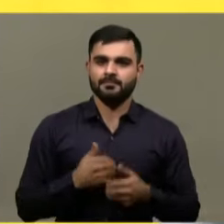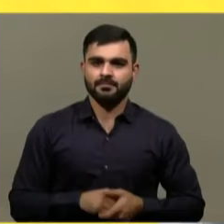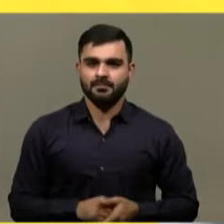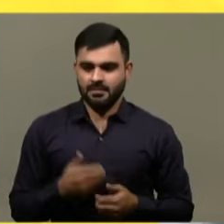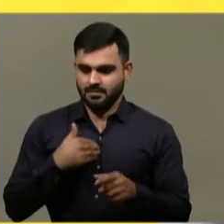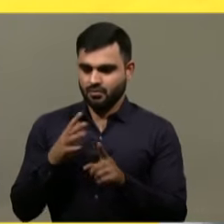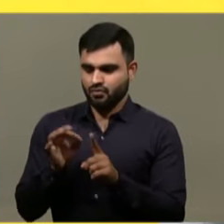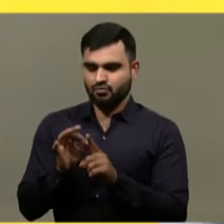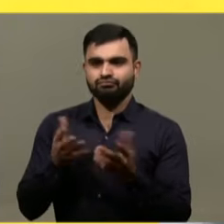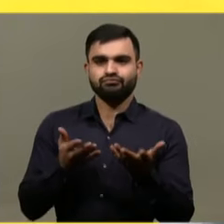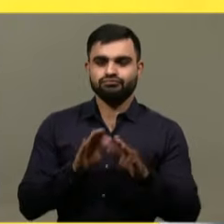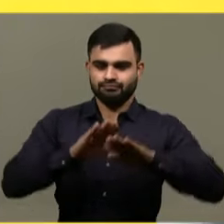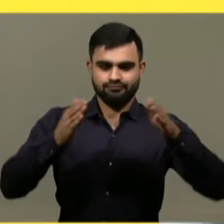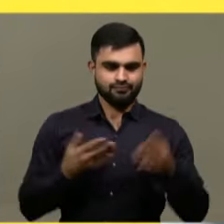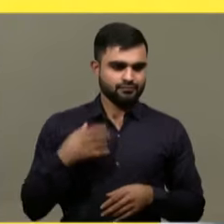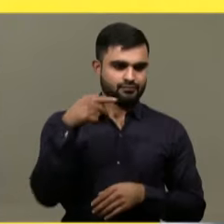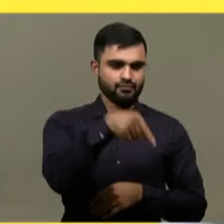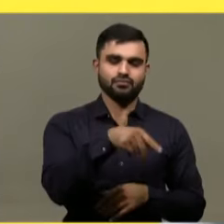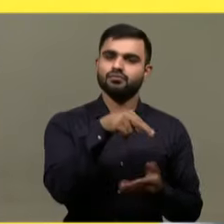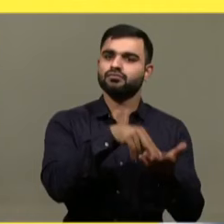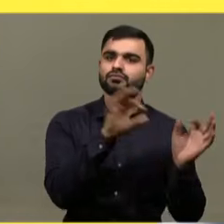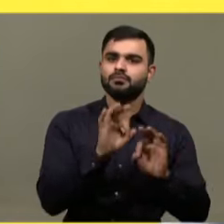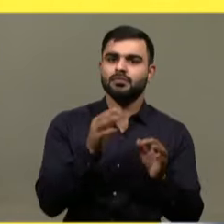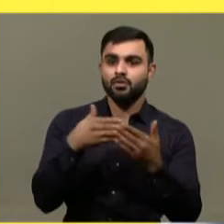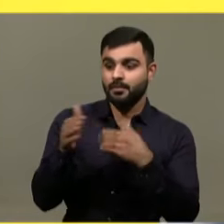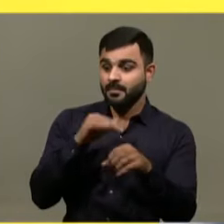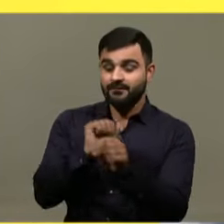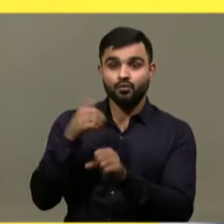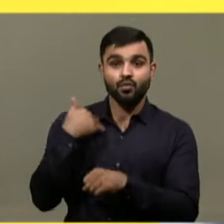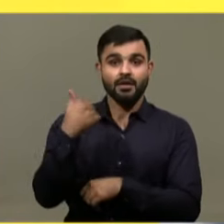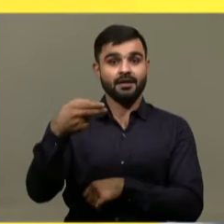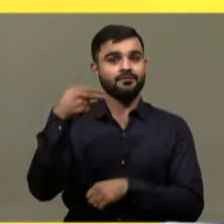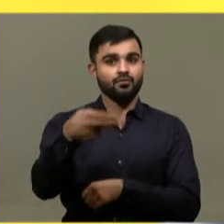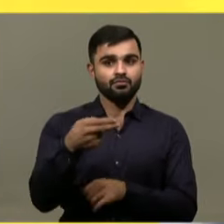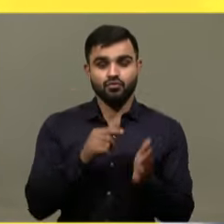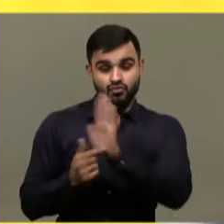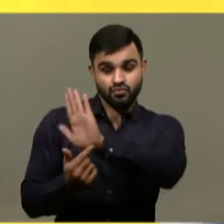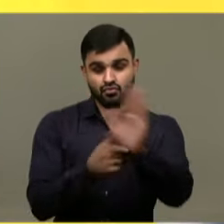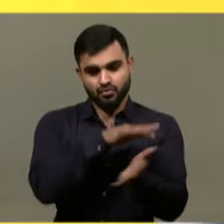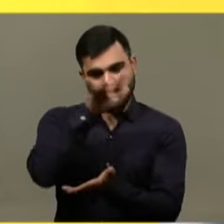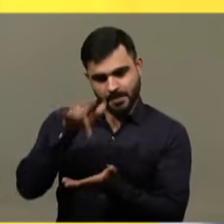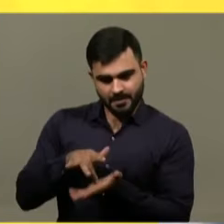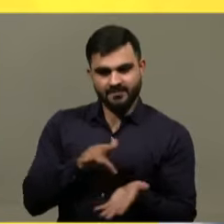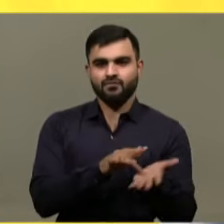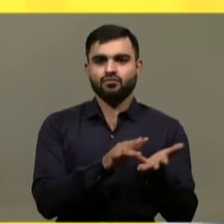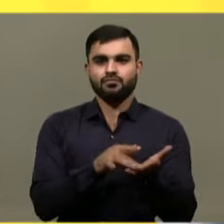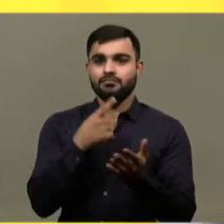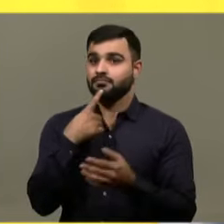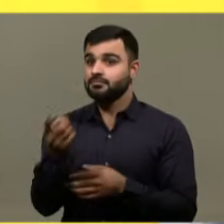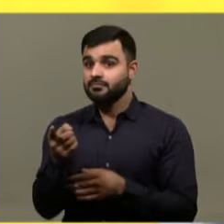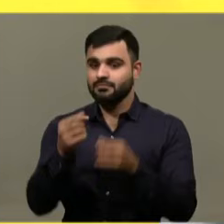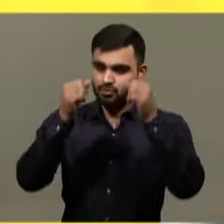वी डिड नॉट गो ऑन टू द स्टेज नादर वर वी कॉल्ड वी वर शोन आवर प्लेसेस टोल्ड